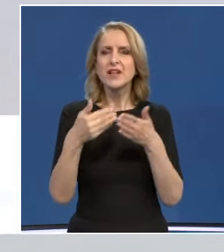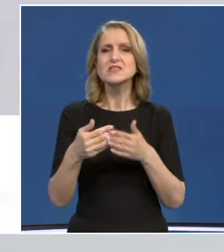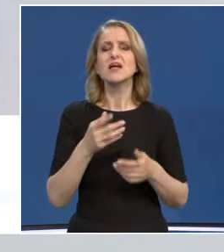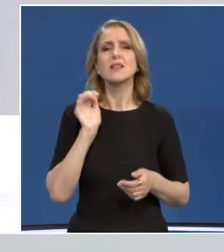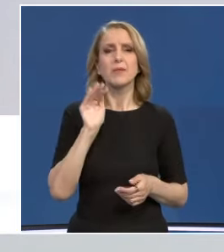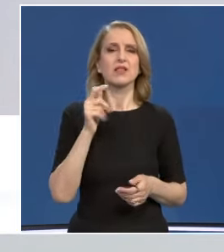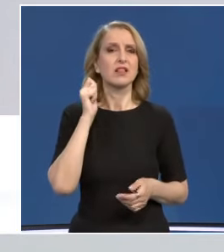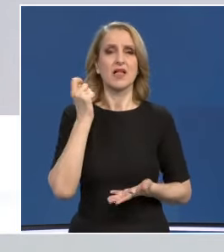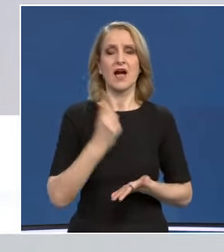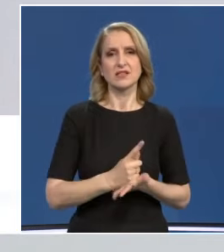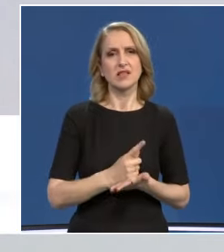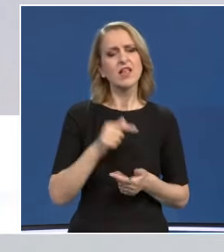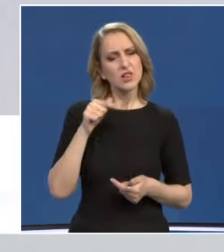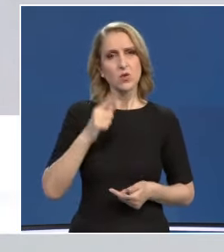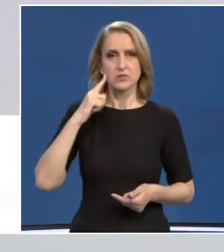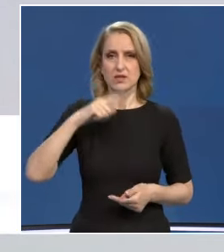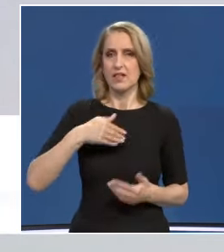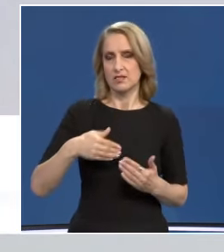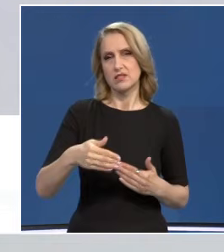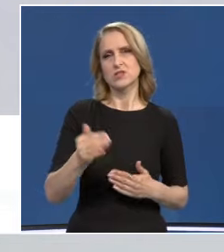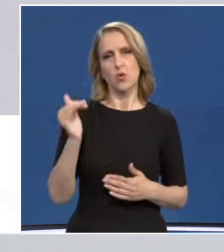дойде много скоро.